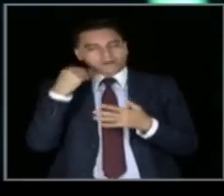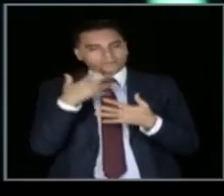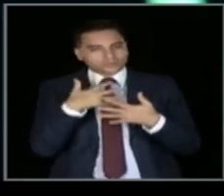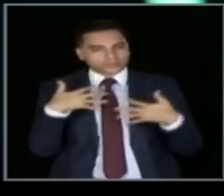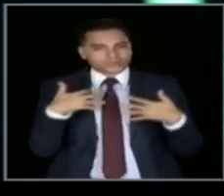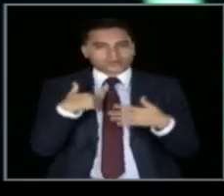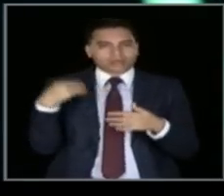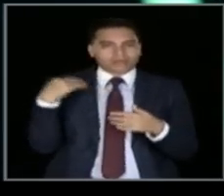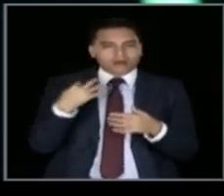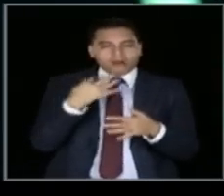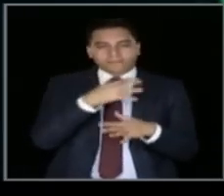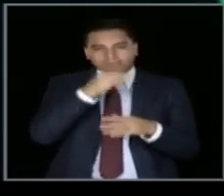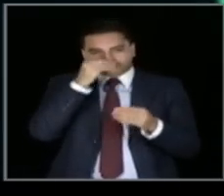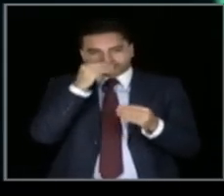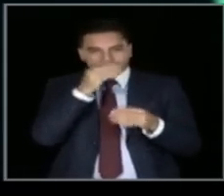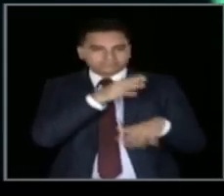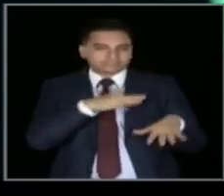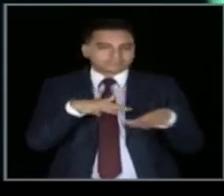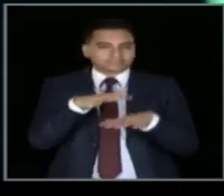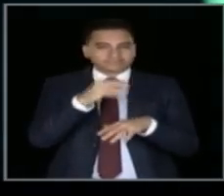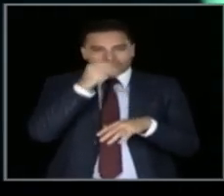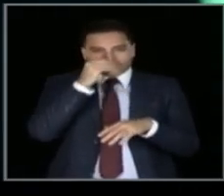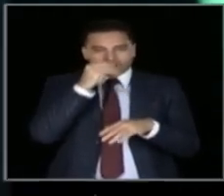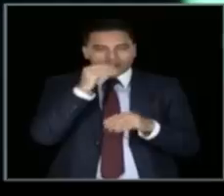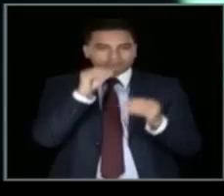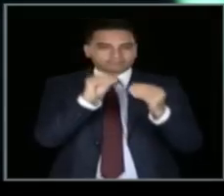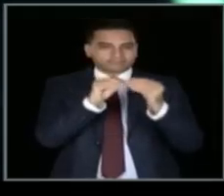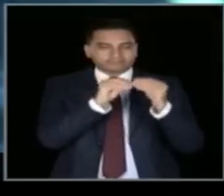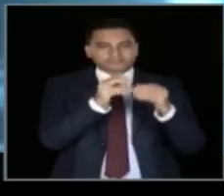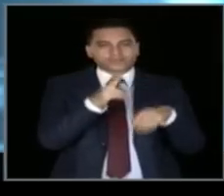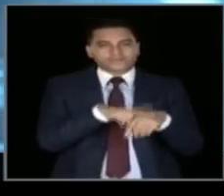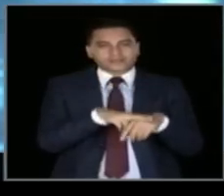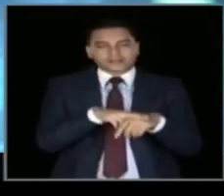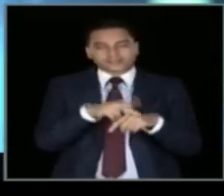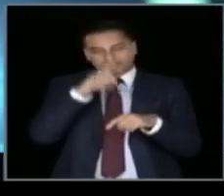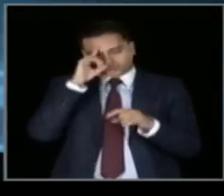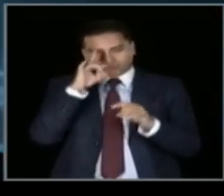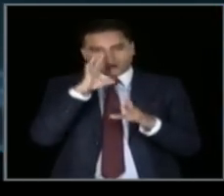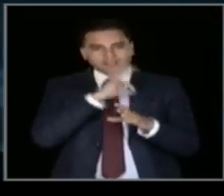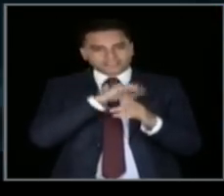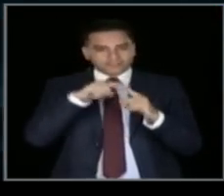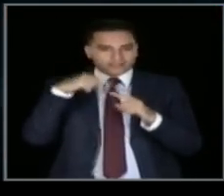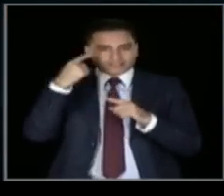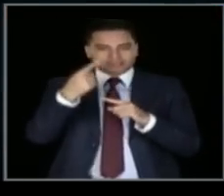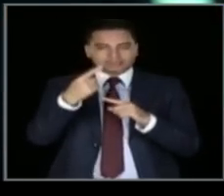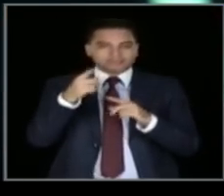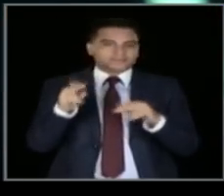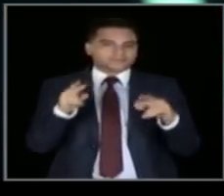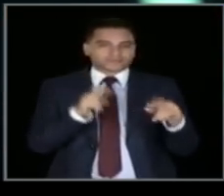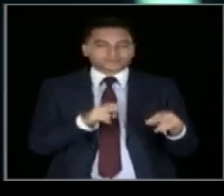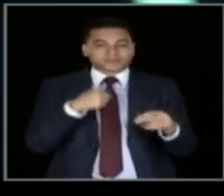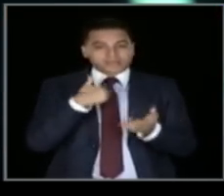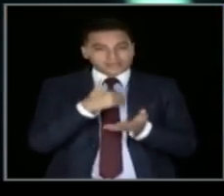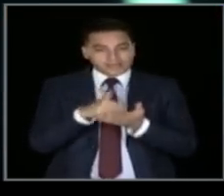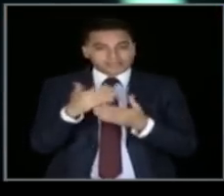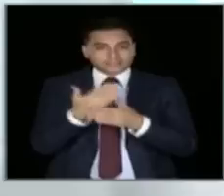وخدت تجربه جميله جدا وخدت خبره، وان شاء الله استفاد بيها الموسم الجاي. جايين النهارده ومصرين على المكسب عشان نحسن وضعنا في المجموعه ونحصل